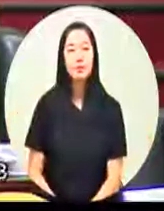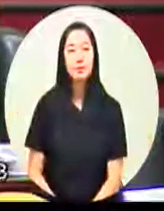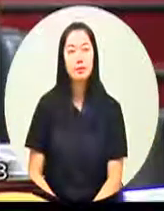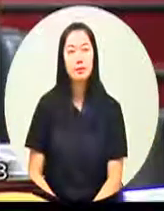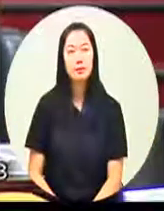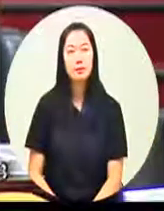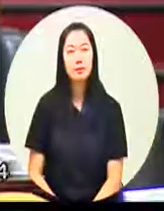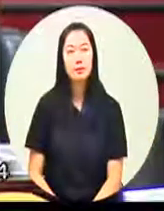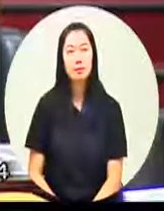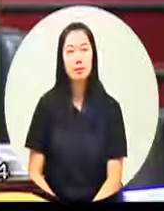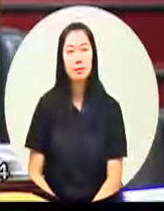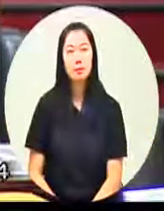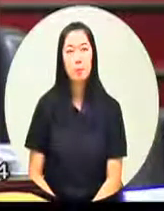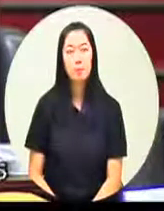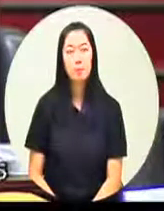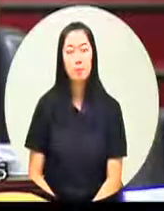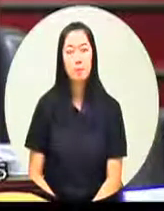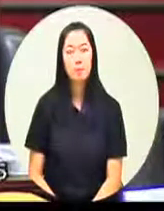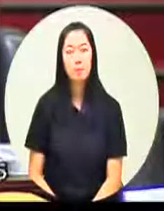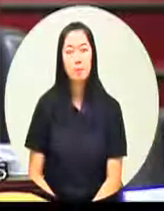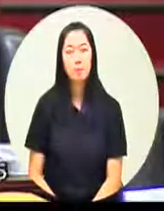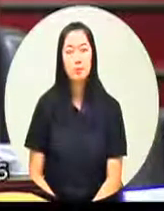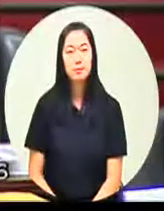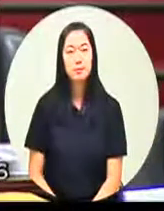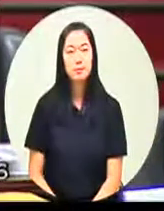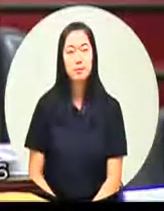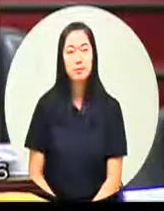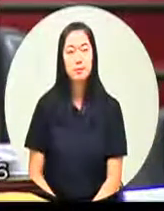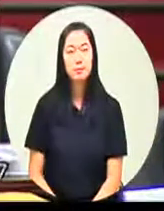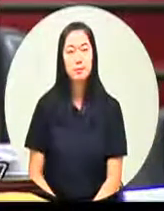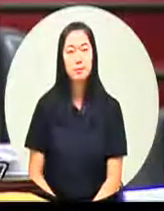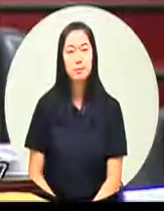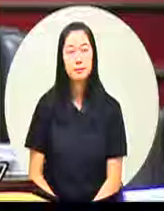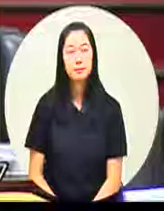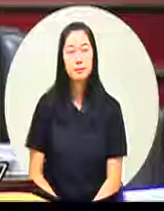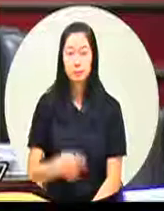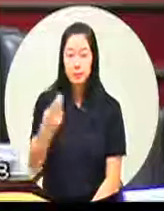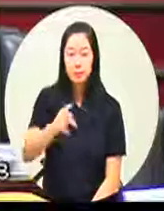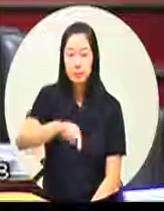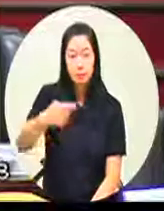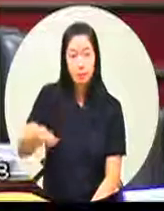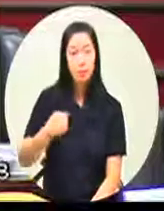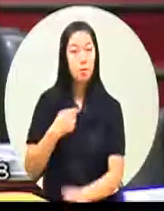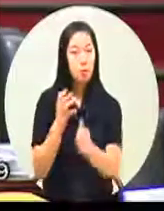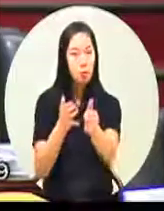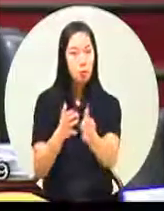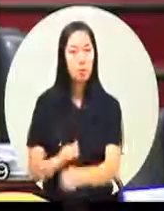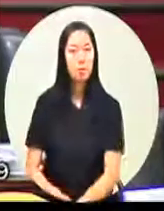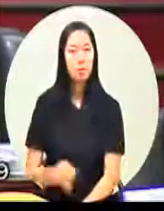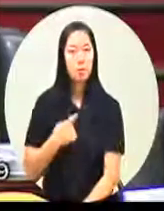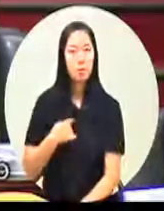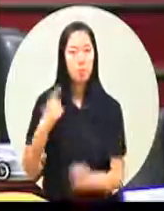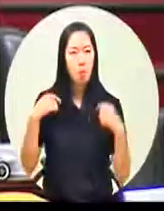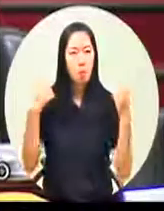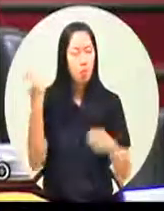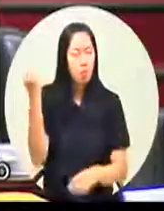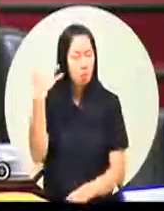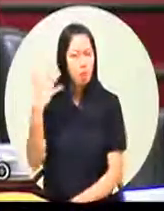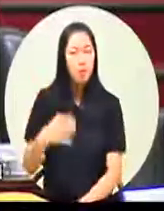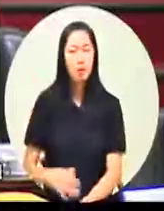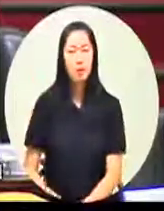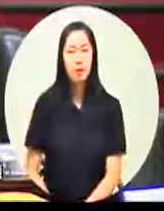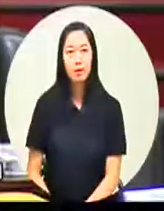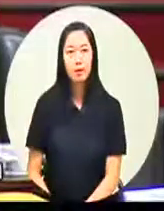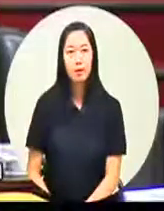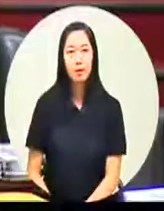长好协助一下哈。 好，谢谢。 还有局长，接下来我每次听到